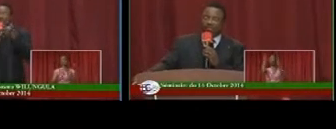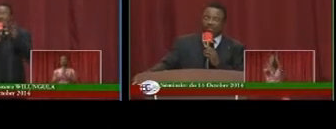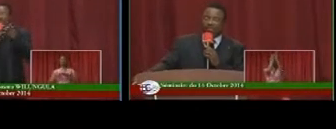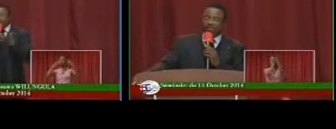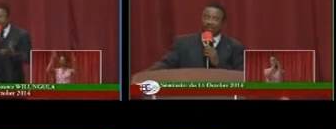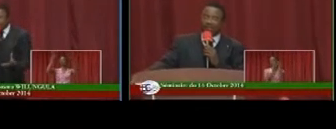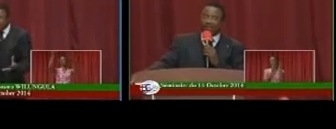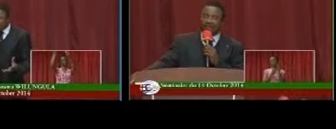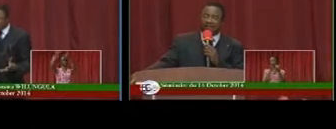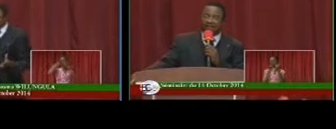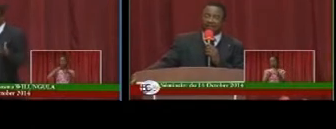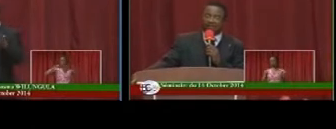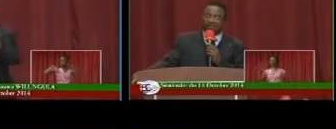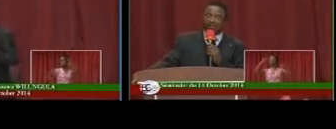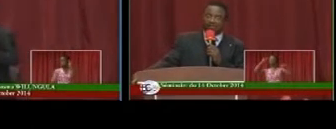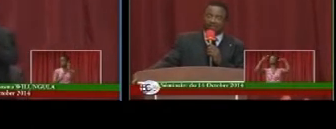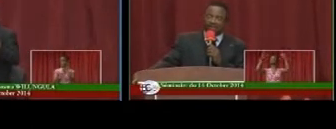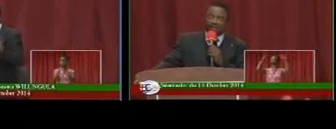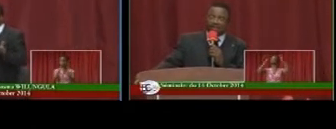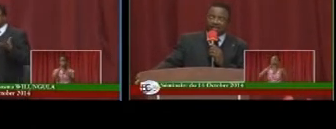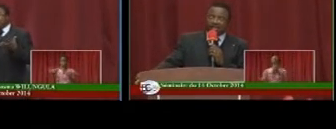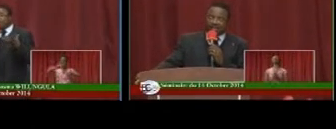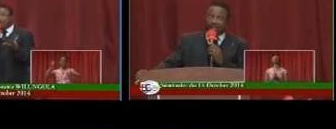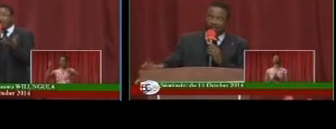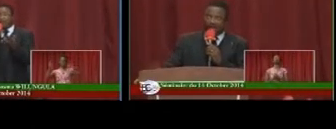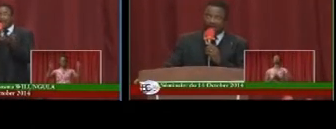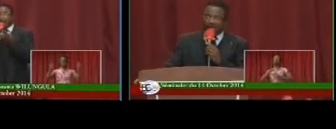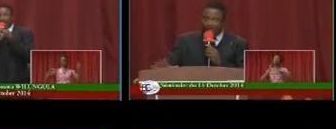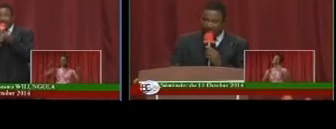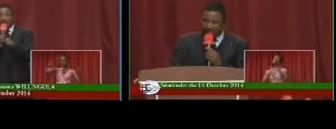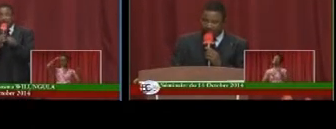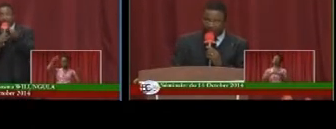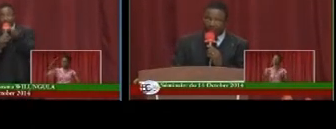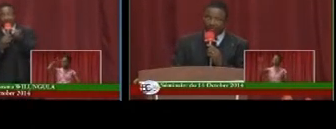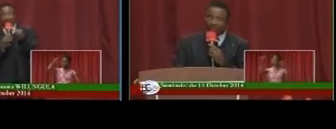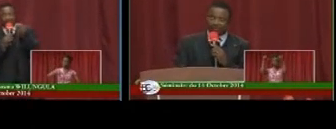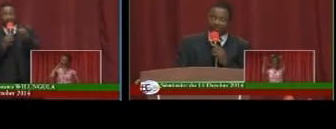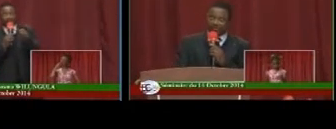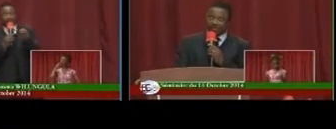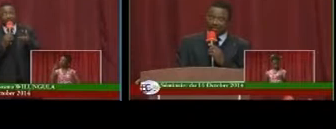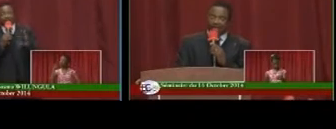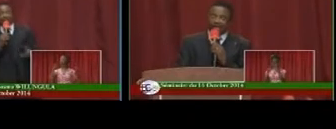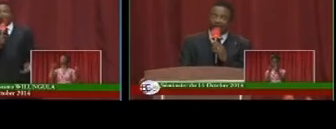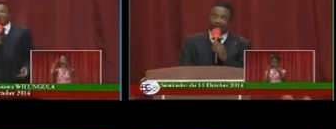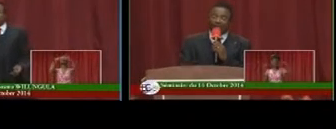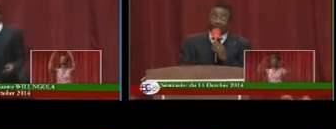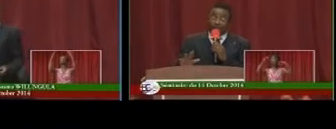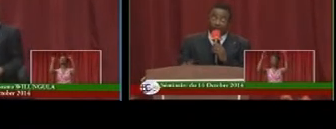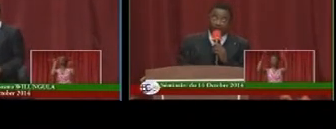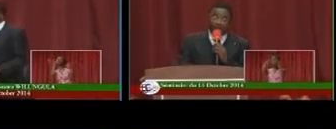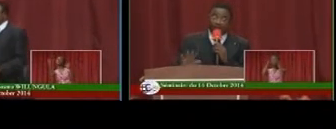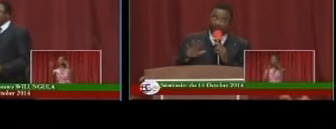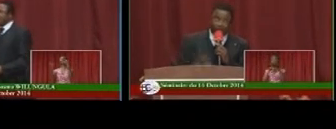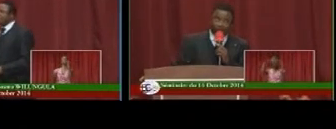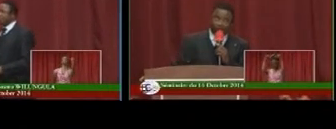bien, vous savez ce qu'ils ont commencé à faire? Ils ont commencé à détricoter, donc à détruire tout ce que les apôtres ont